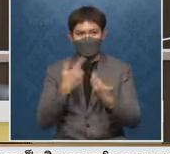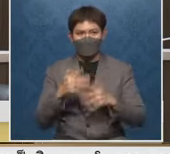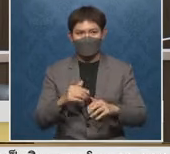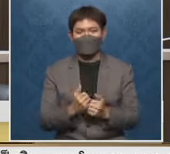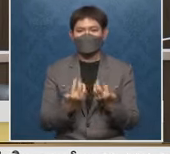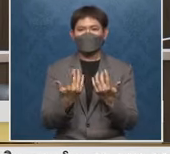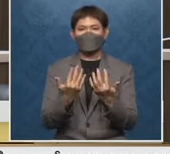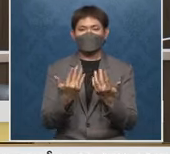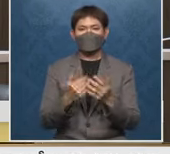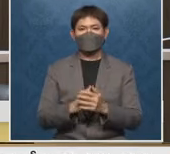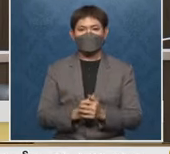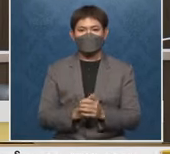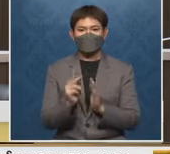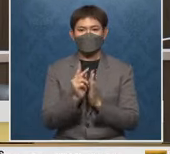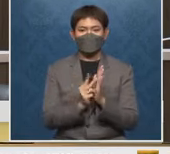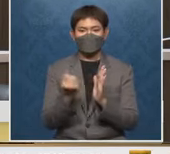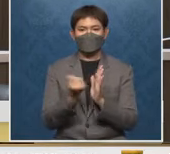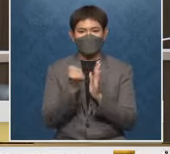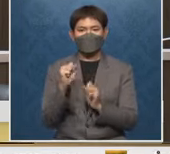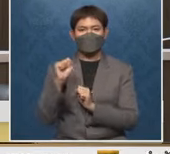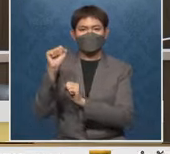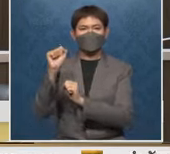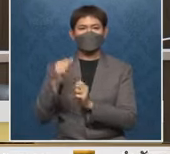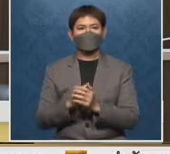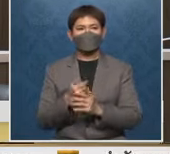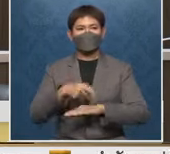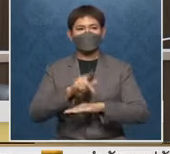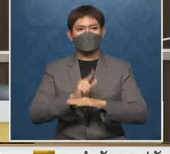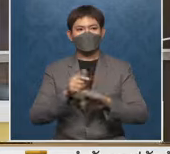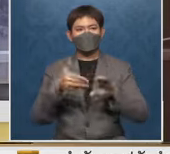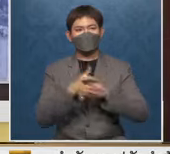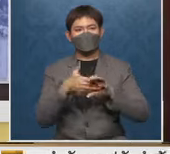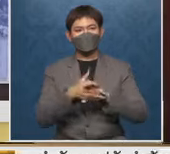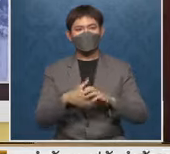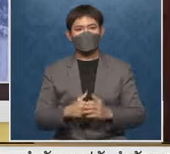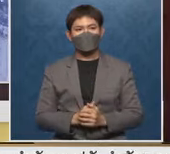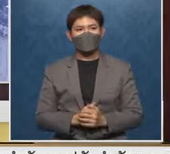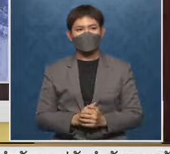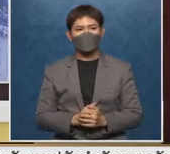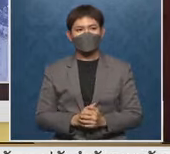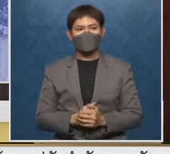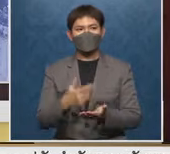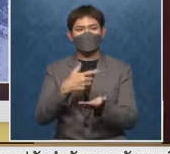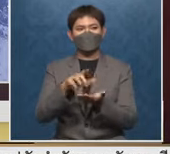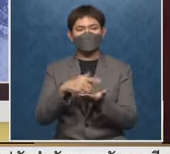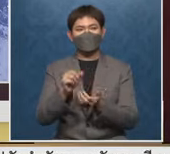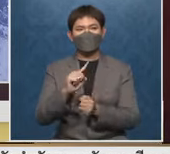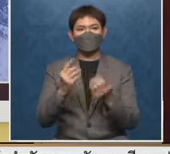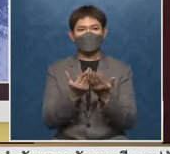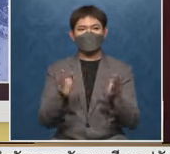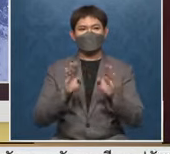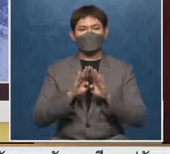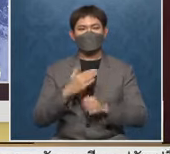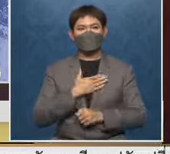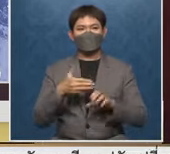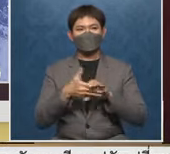นี้ท่านประธานที่เคารพค่ะขอสไลด์ค่ะดิฉันขอร้อยเรียงเรื่องราวของครอบครัวดิฉันสไล